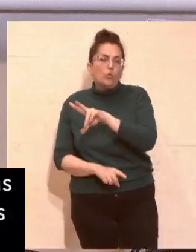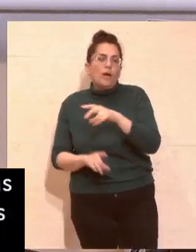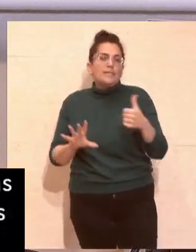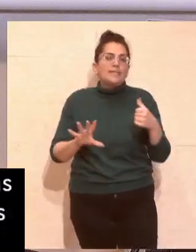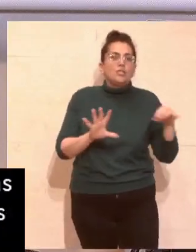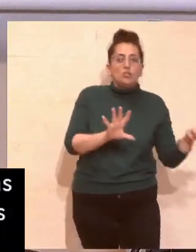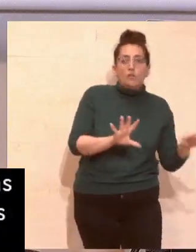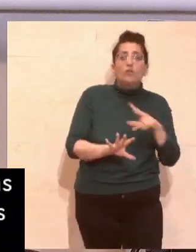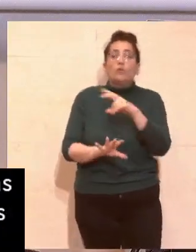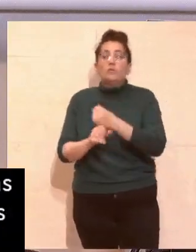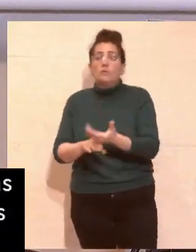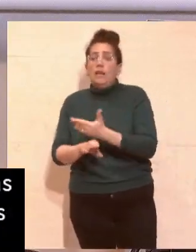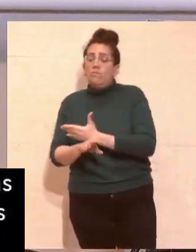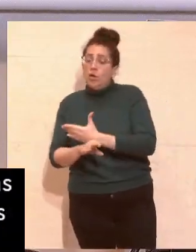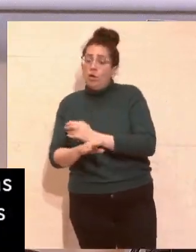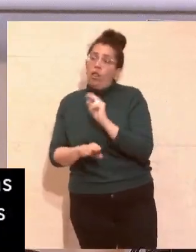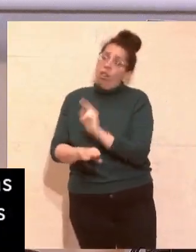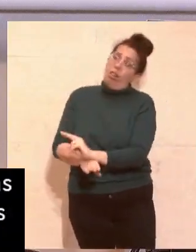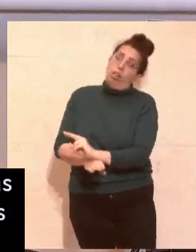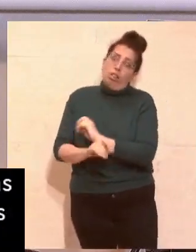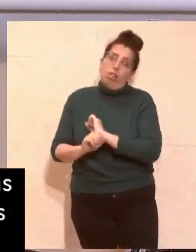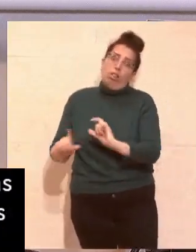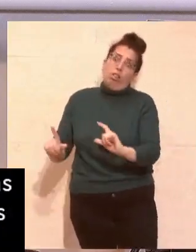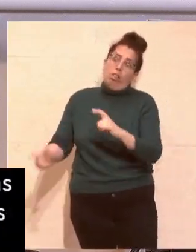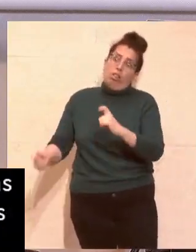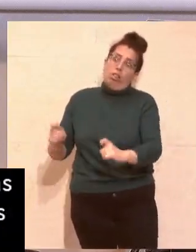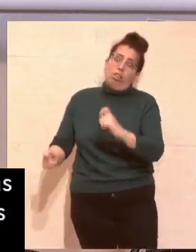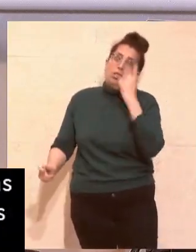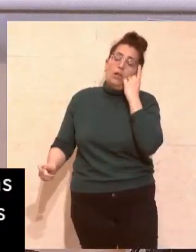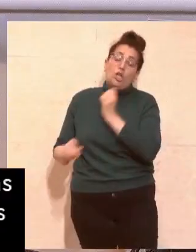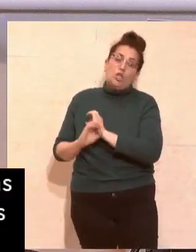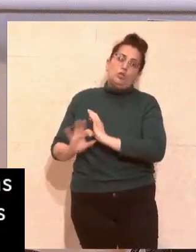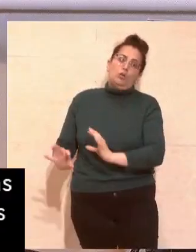avant 3 ans, des choses comme ça. Donc bien sûr, il faut absolument